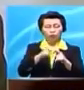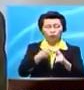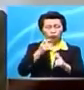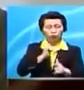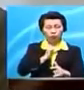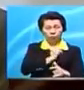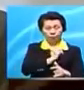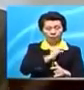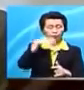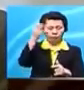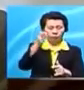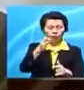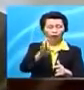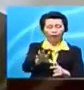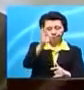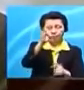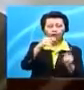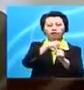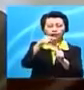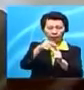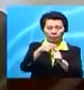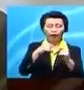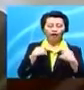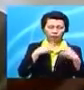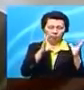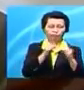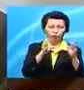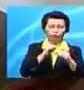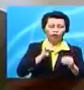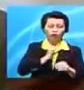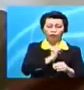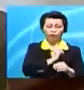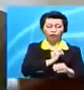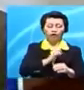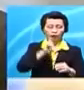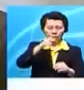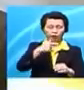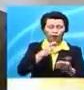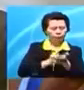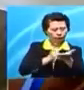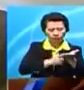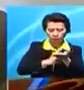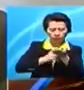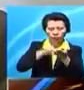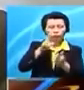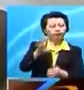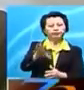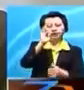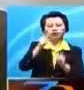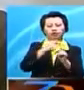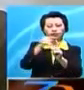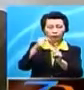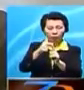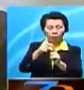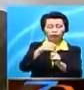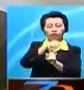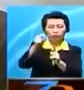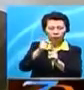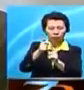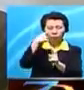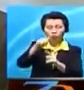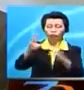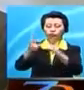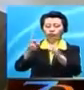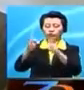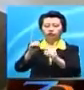atau bulan 10 kita akan dalam mesyuarat Exco dan dalam mesyuarat tersebut kita akan berbincang dan tetapkan tarikh untuk